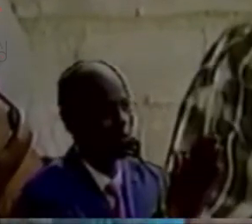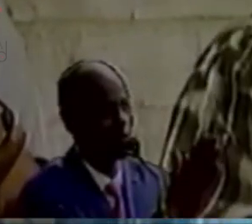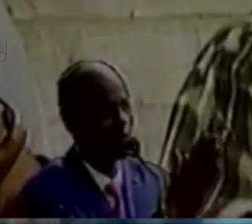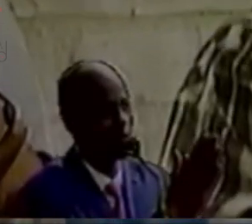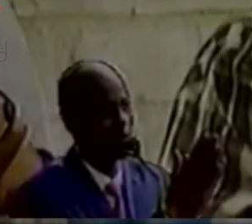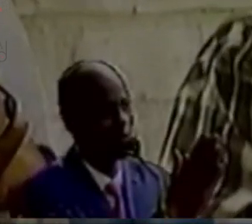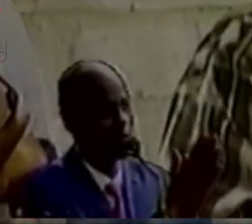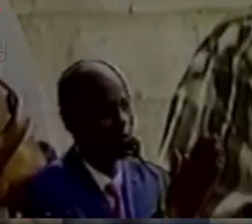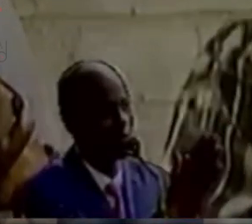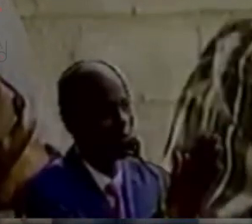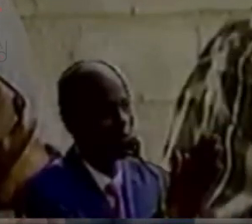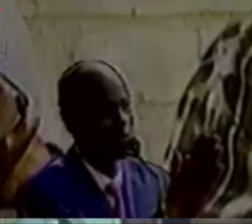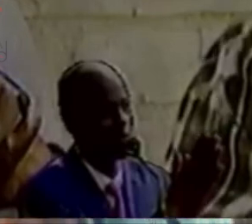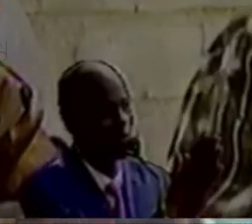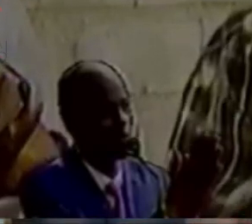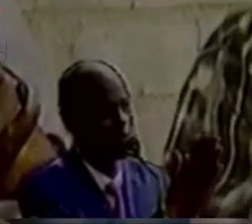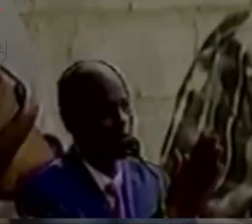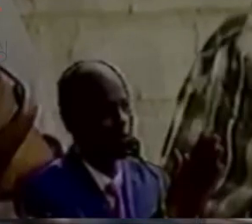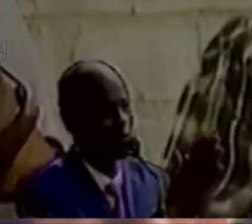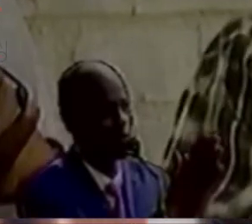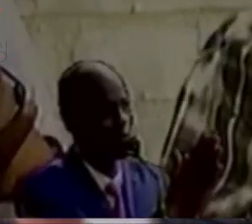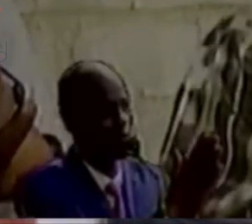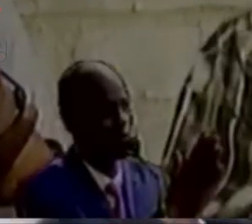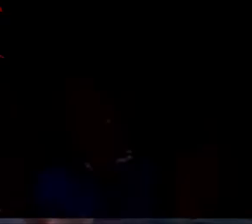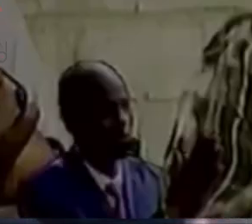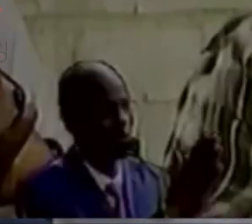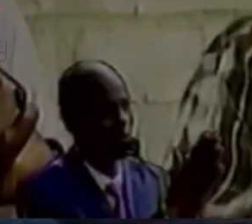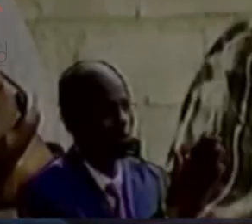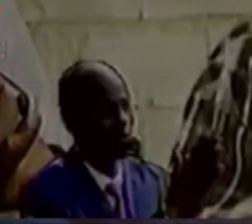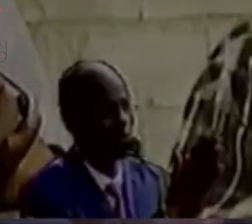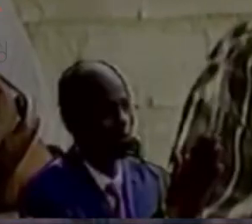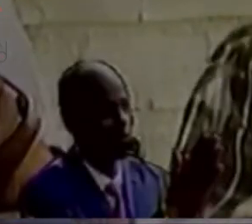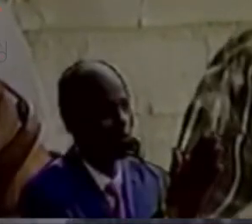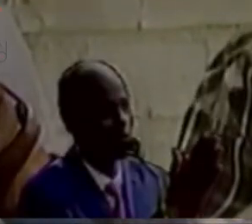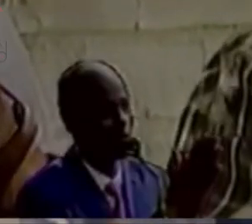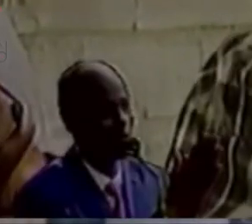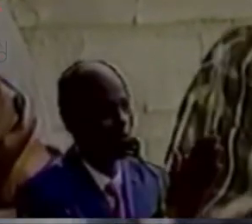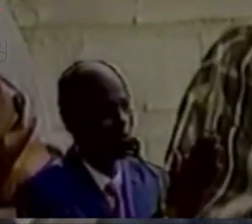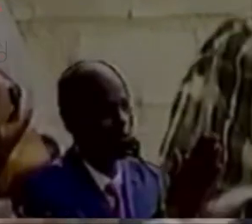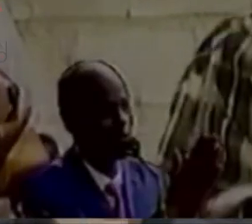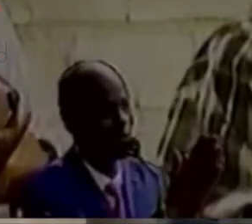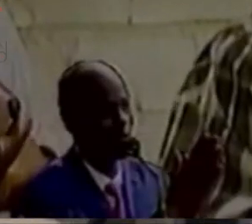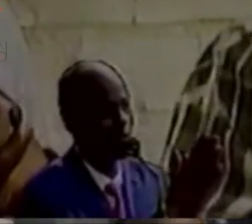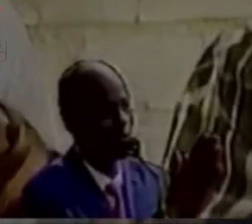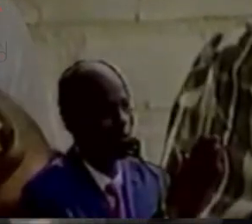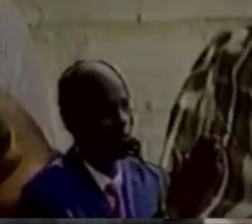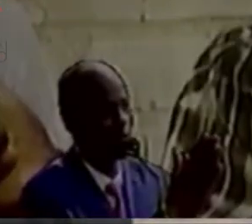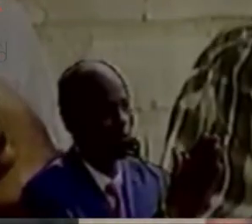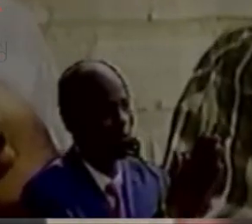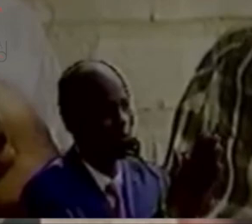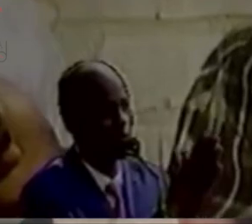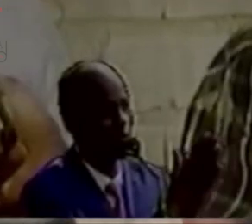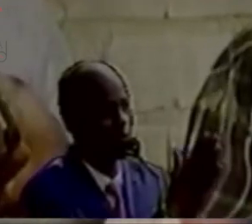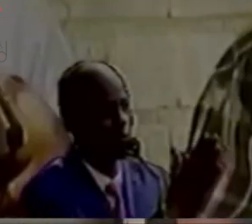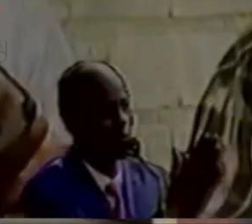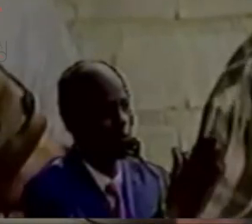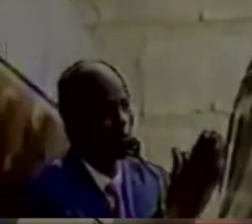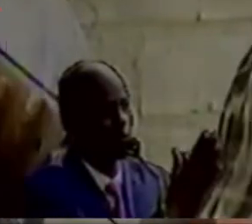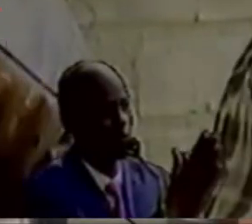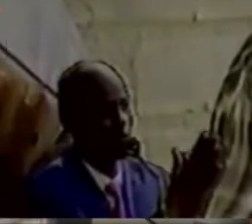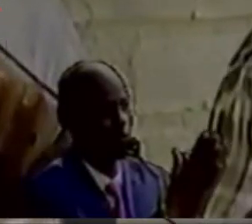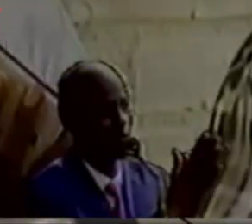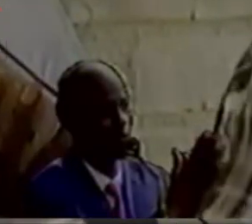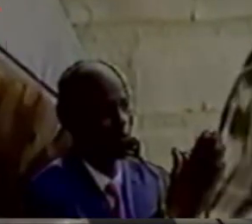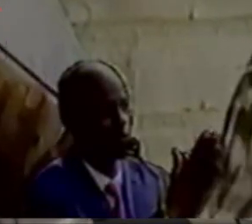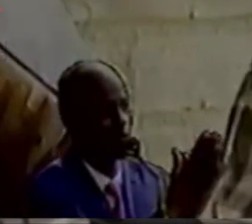le bien-être. Bataille peine, il y a fait, je vous dis, là, pour inviter mon pour nous retourner encore vers l'agriculture. Vous demandez comment? Les